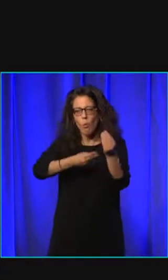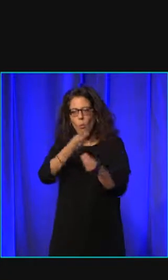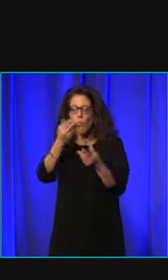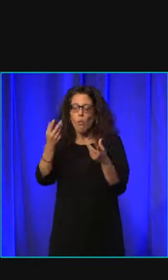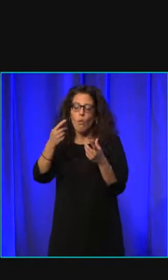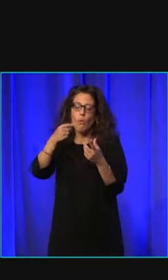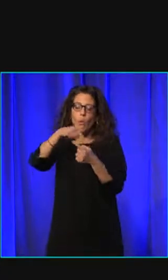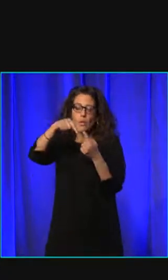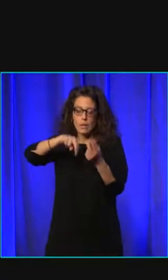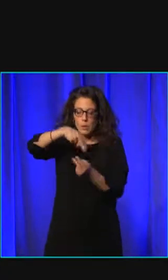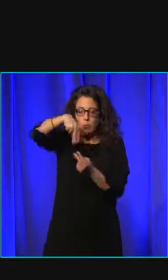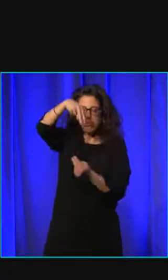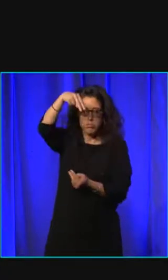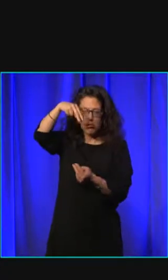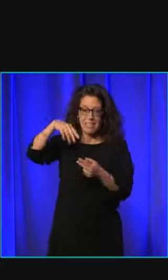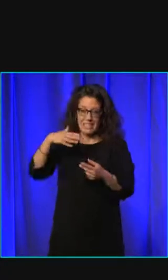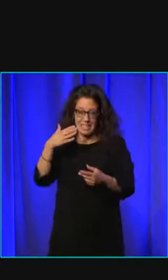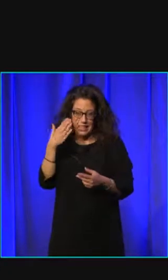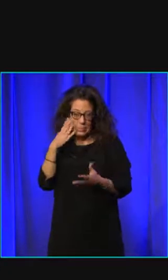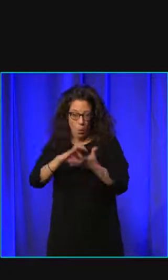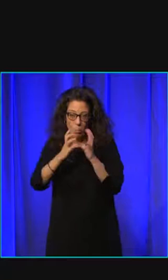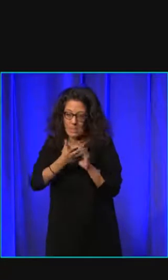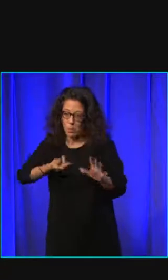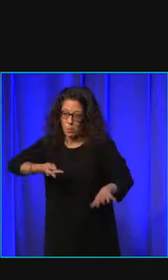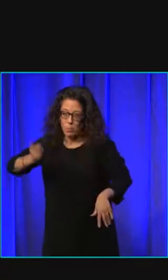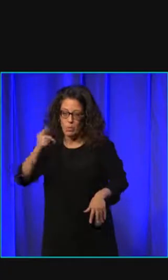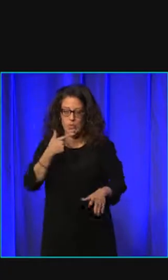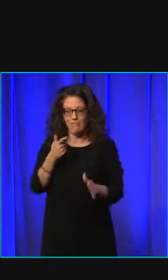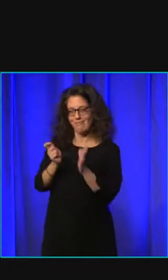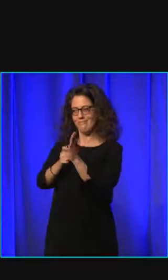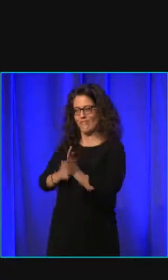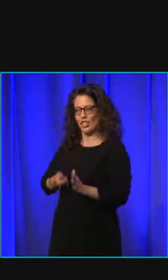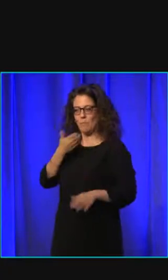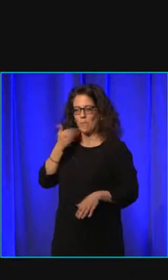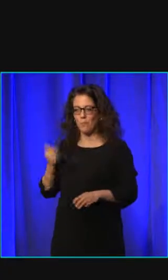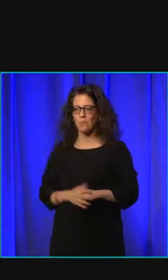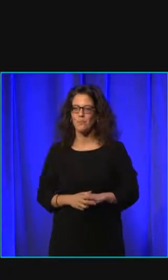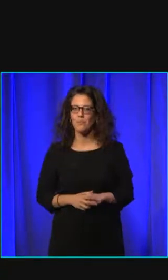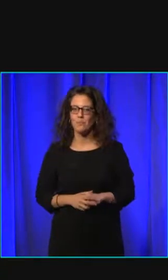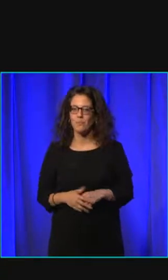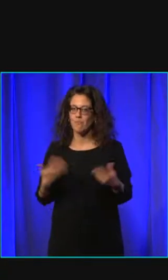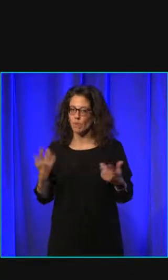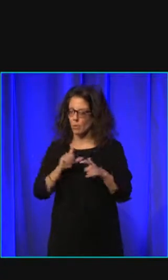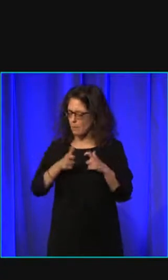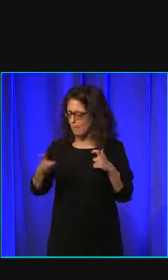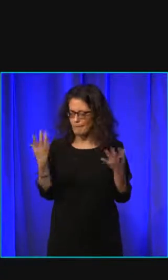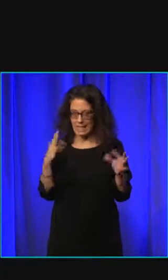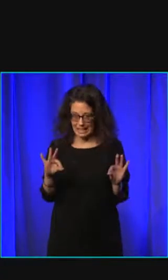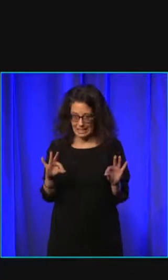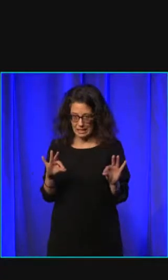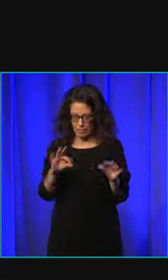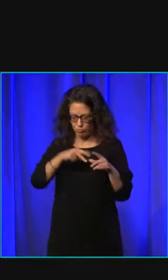rotations longitudinales, plus il en fera, mieux il sera coté. Il doit donc enchaîner ces 10 figures